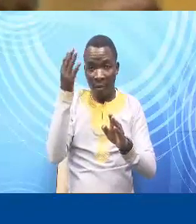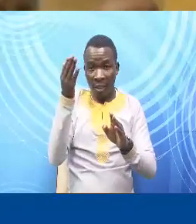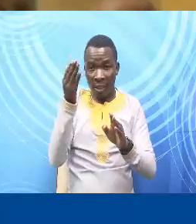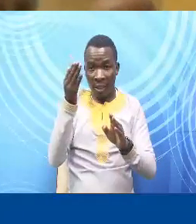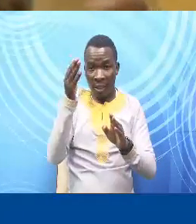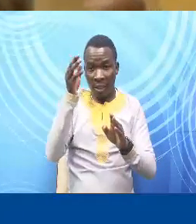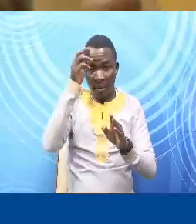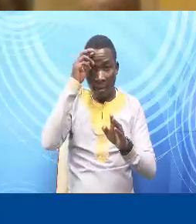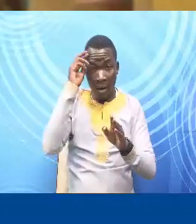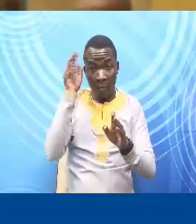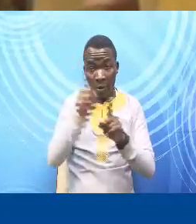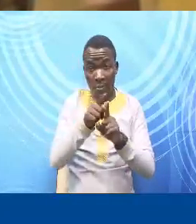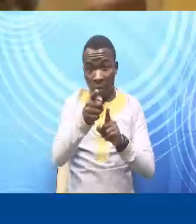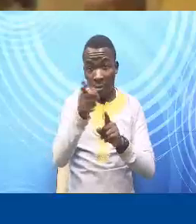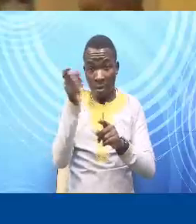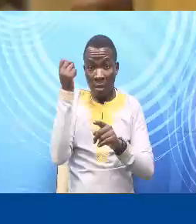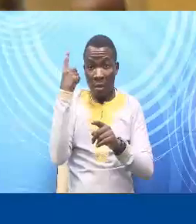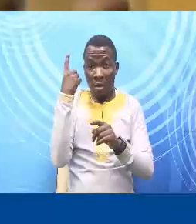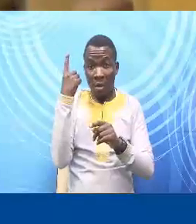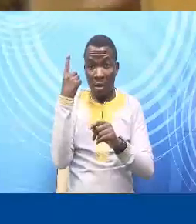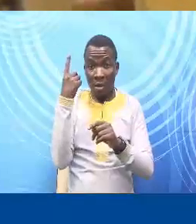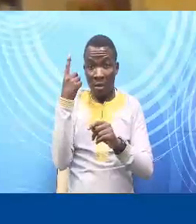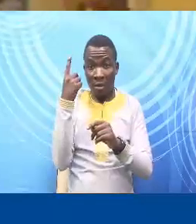ubwo impamvu nawe urayumva